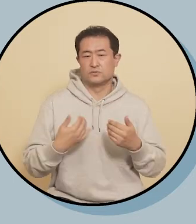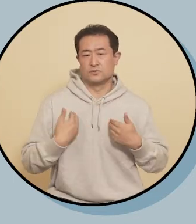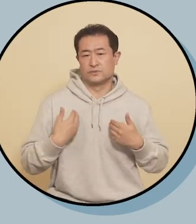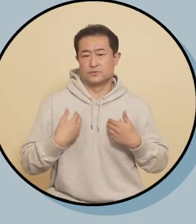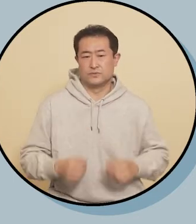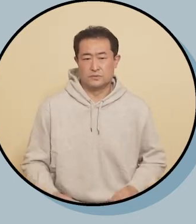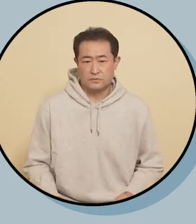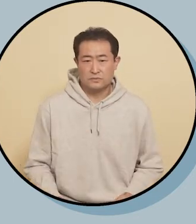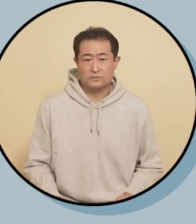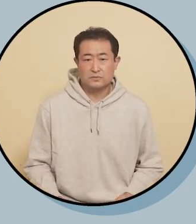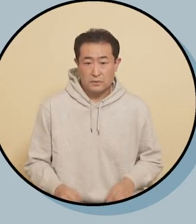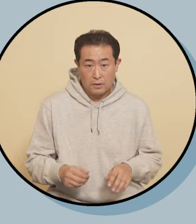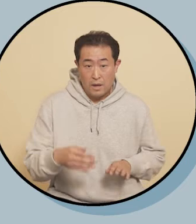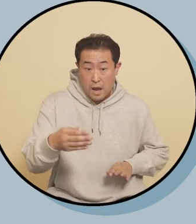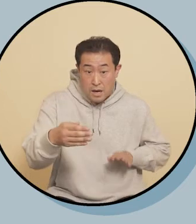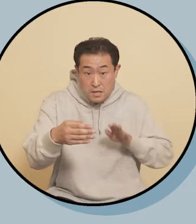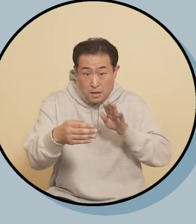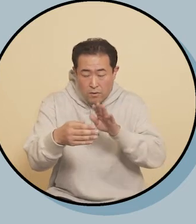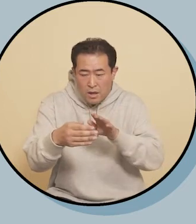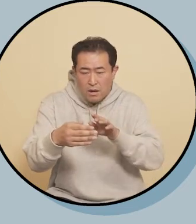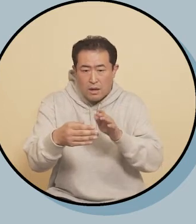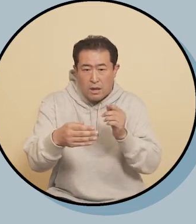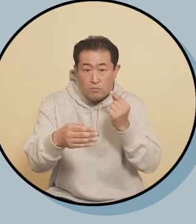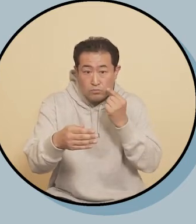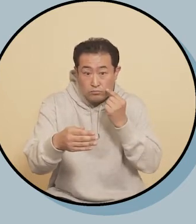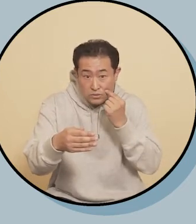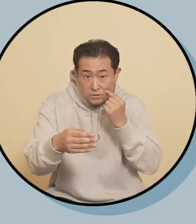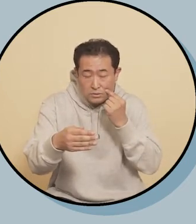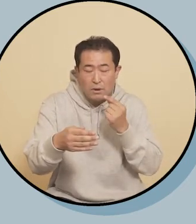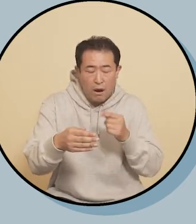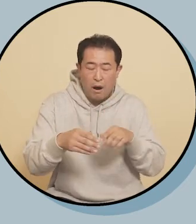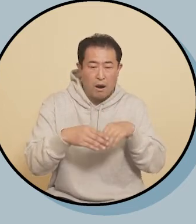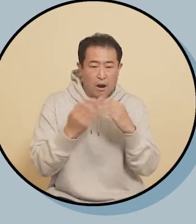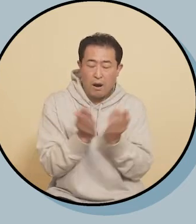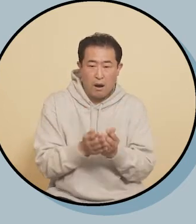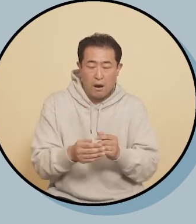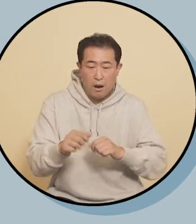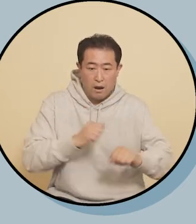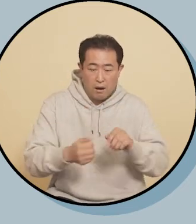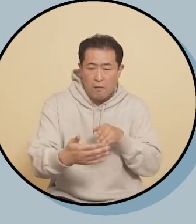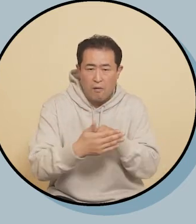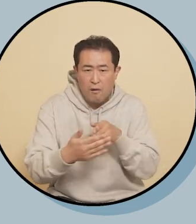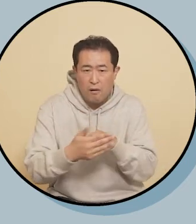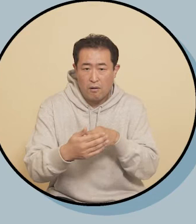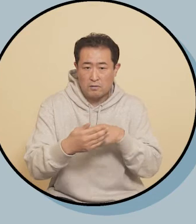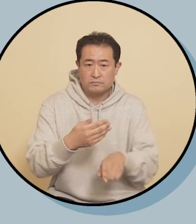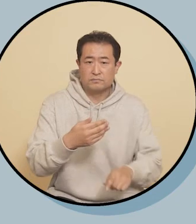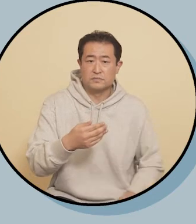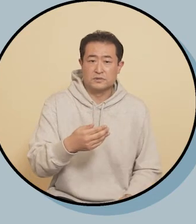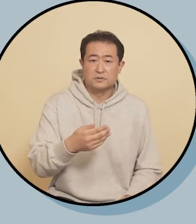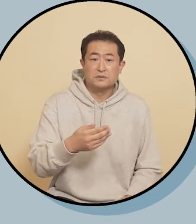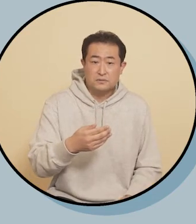触らざる得ないんですよねから逆に触らないということは何もするなということになってしまうので